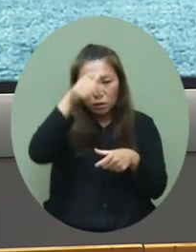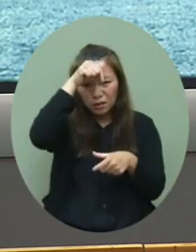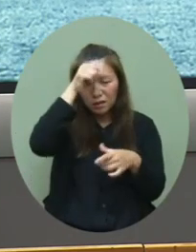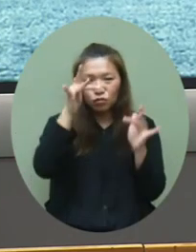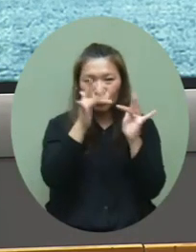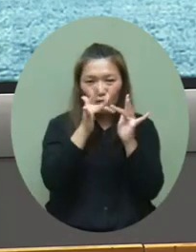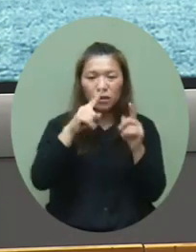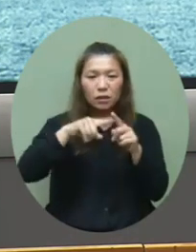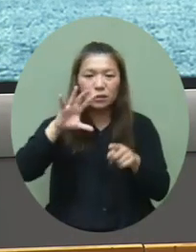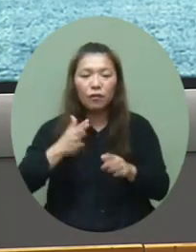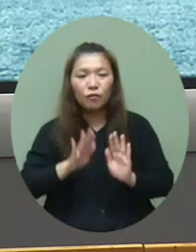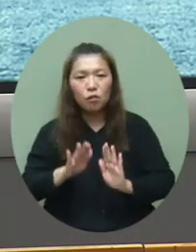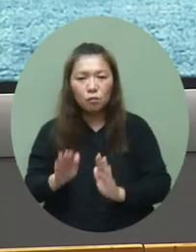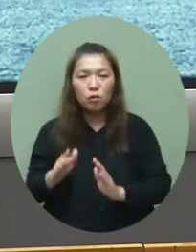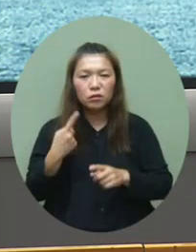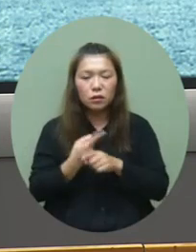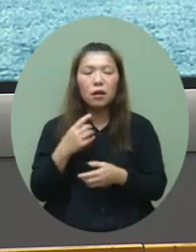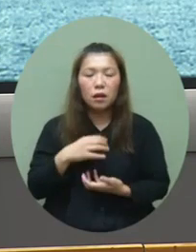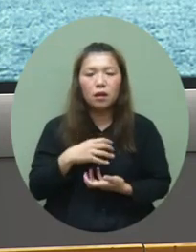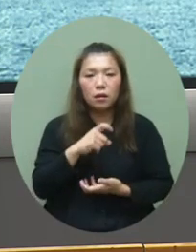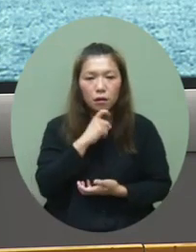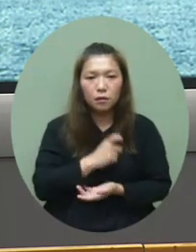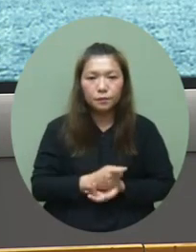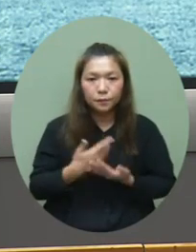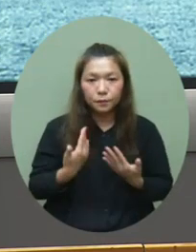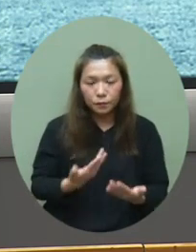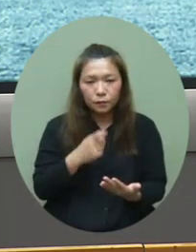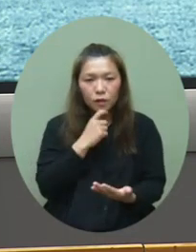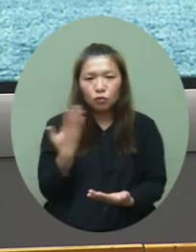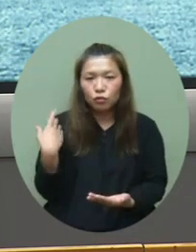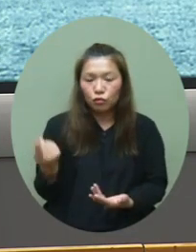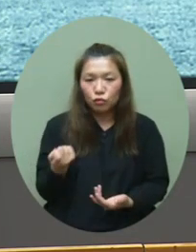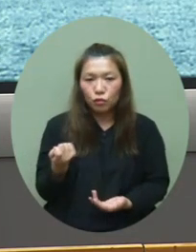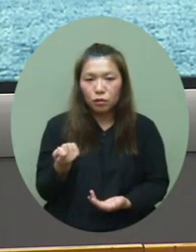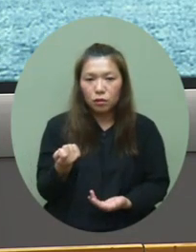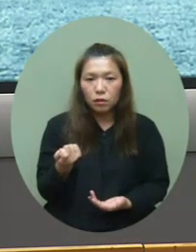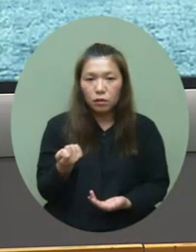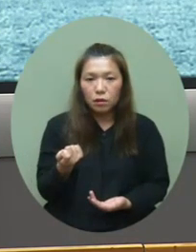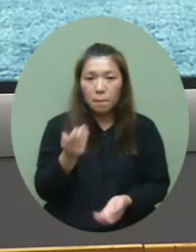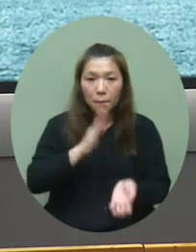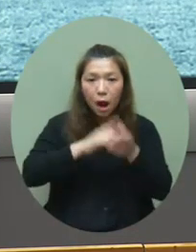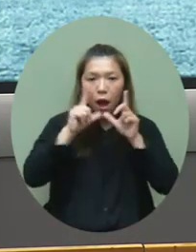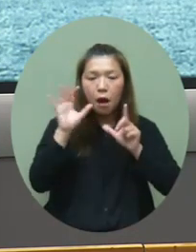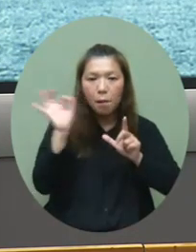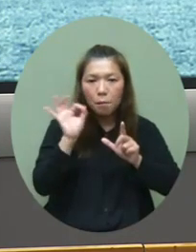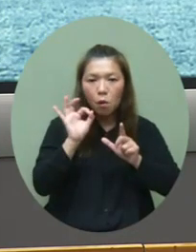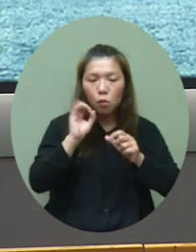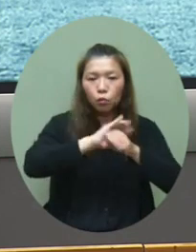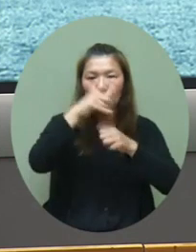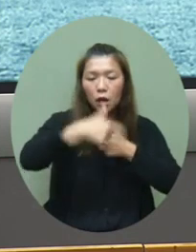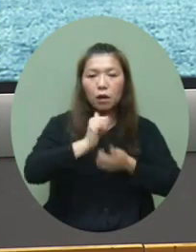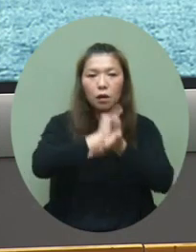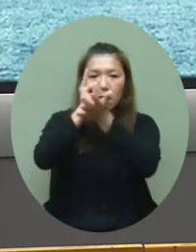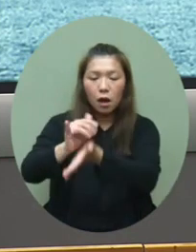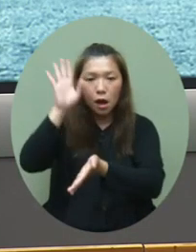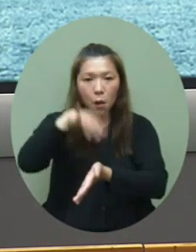床人手同埋服務都構成壓力嘅。近期亦都有唔少 完全冇病徵嘅確診病人入院後